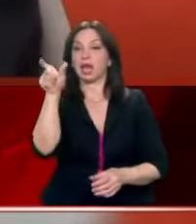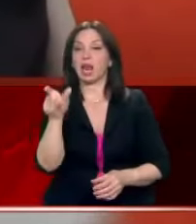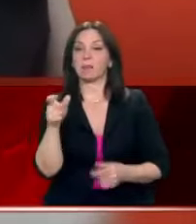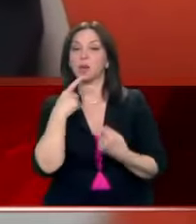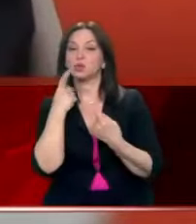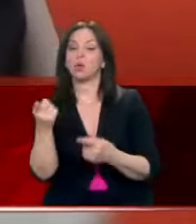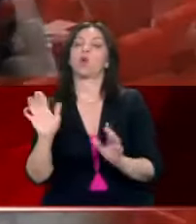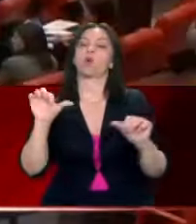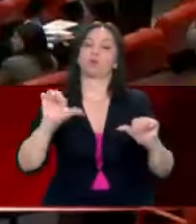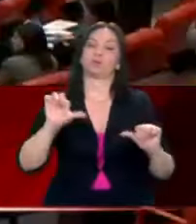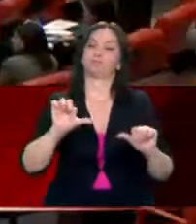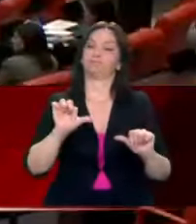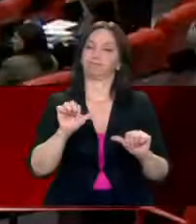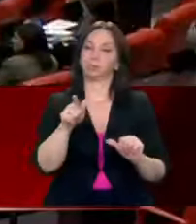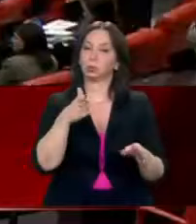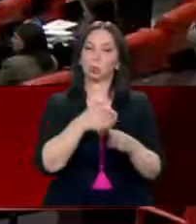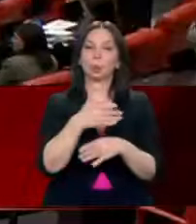Grup başkan vekiliniz.